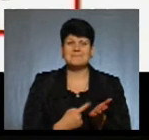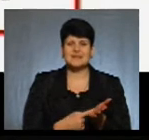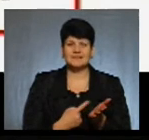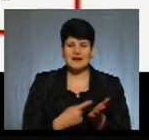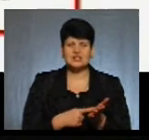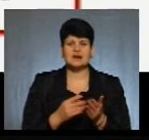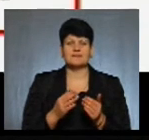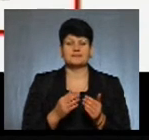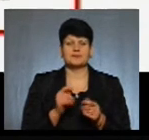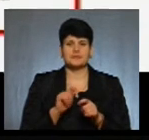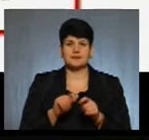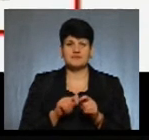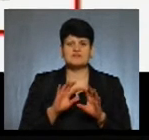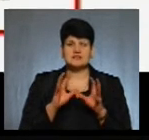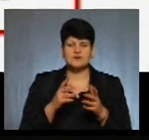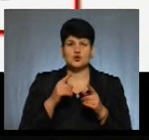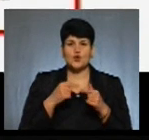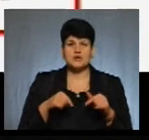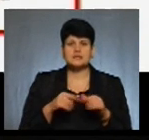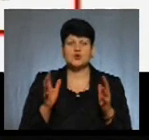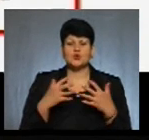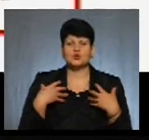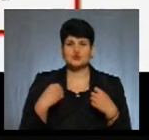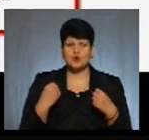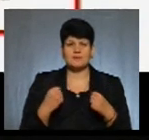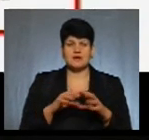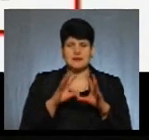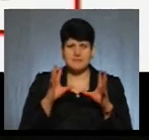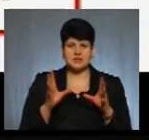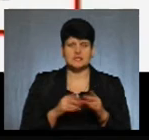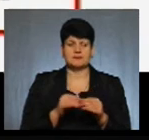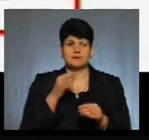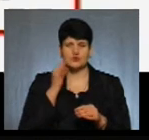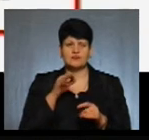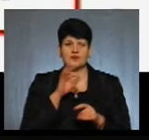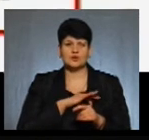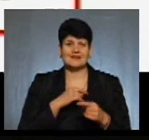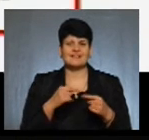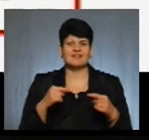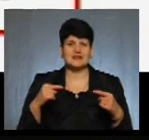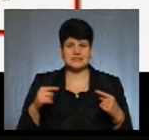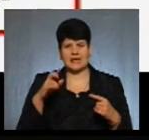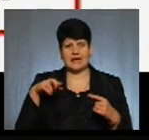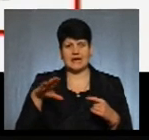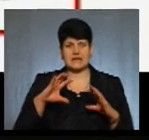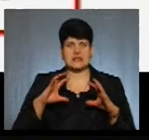підтверджена прекваліфікацією Всесвітньої організації охорони здоров'я і масштабним досвідом використання у різних країнах